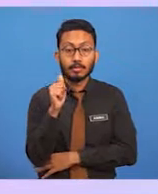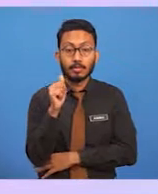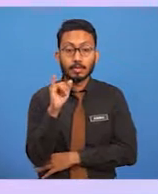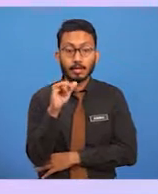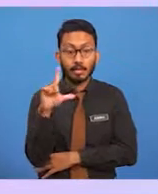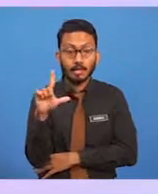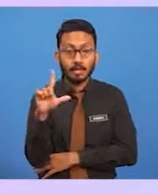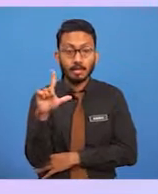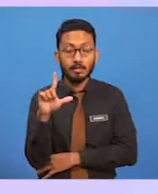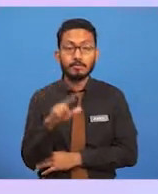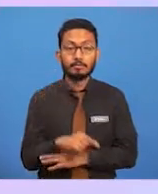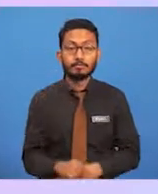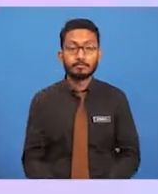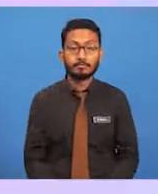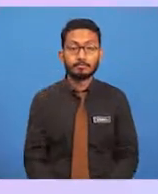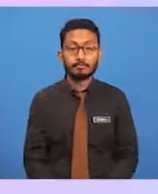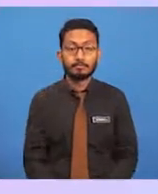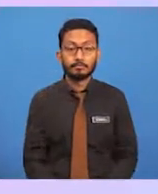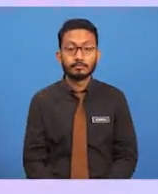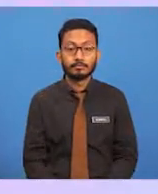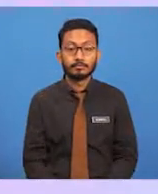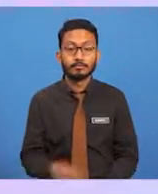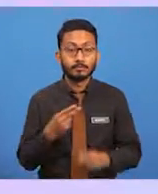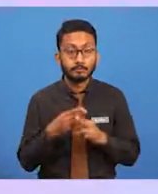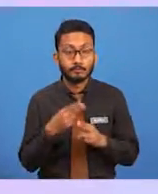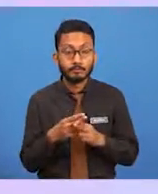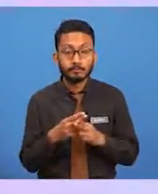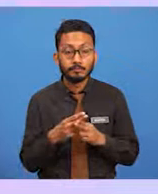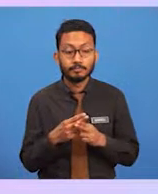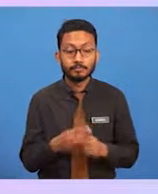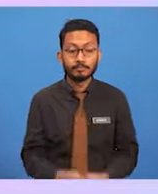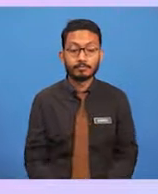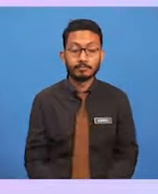cara penggunaan, nama dan spesifikasi produk.